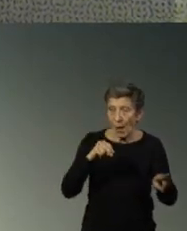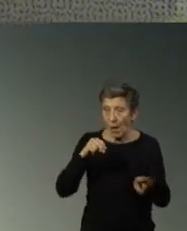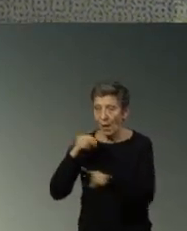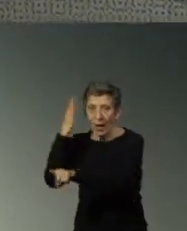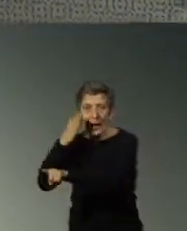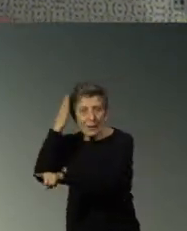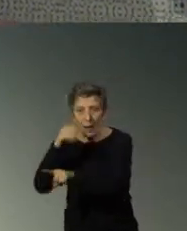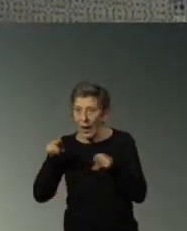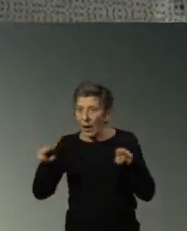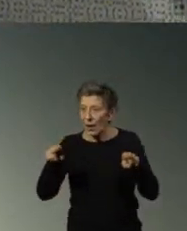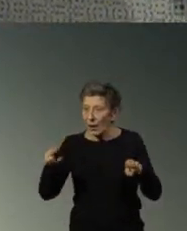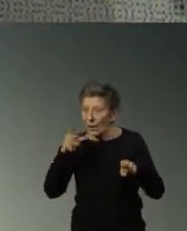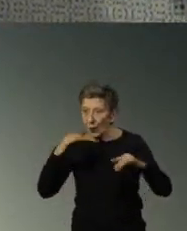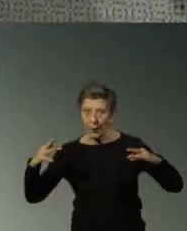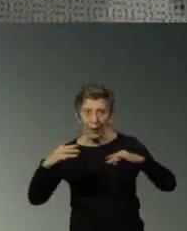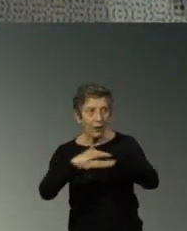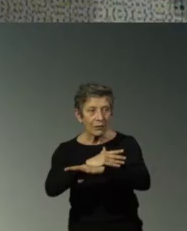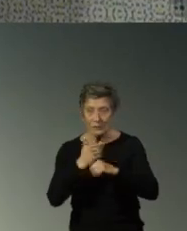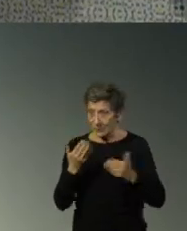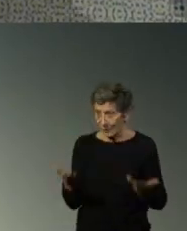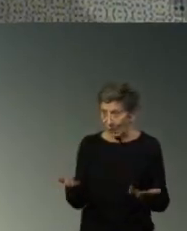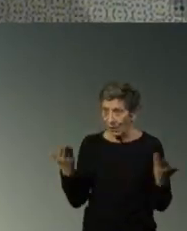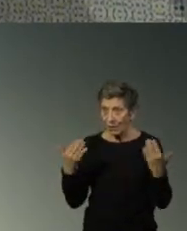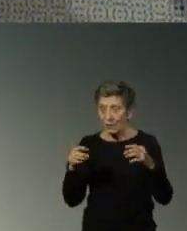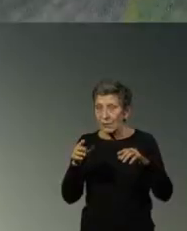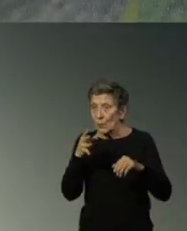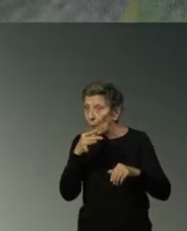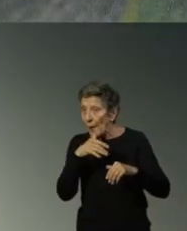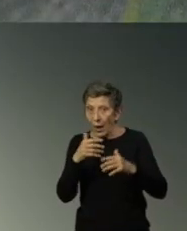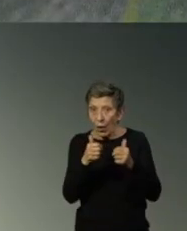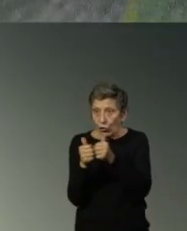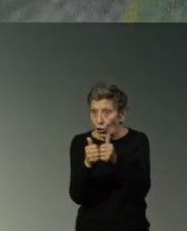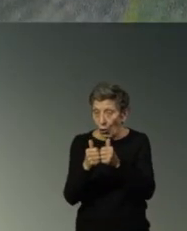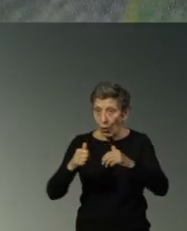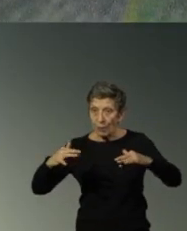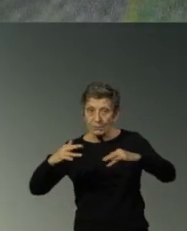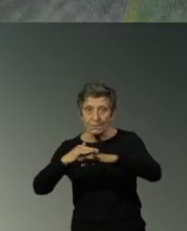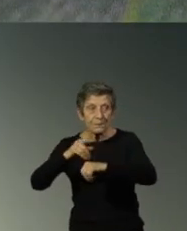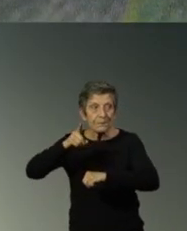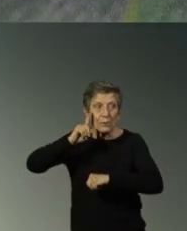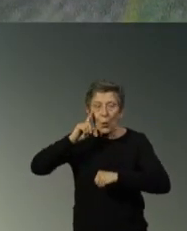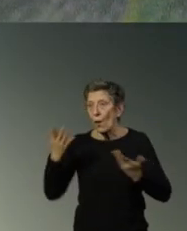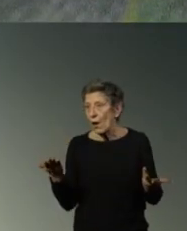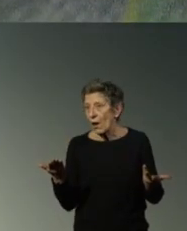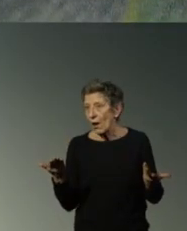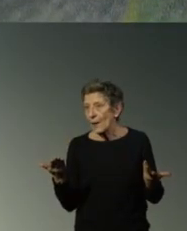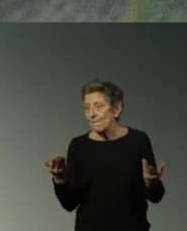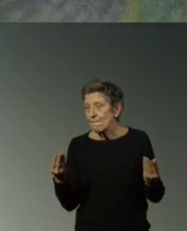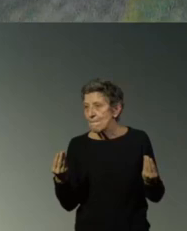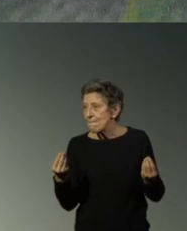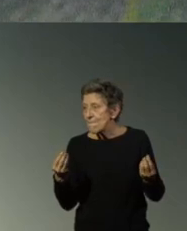pas s'interpénétrer, se côtoyer, se juxtaposer, parce qu'il y avait nécessairement...